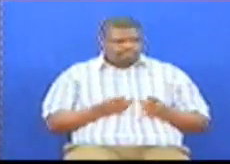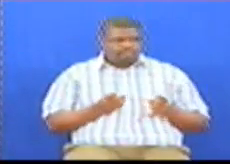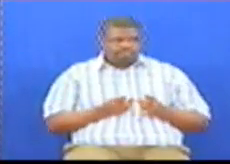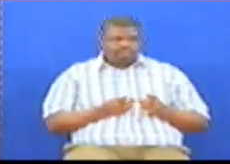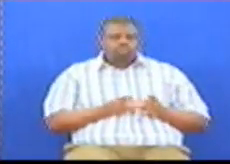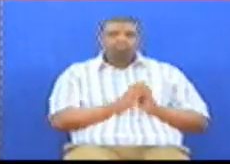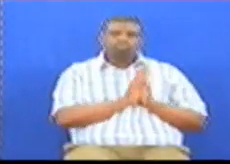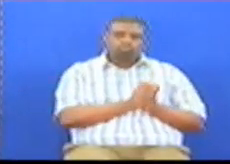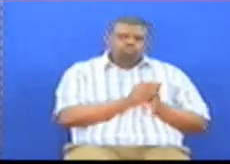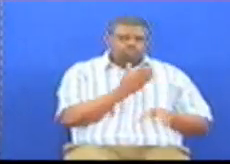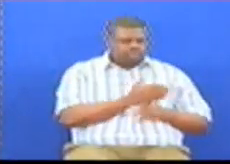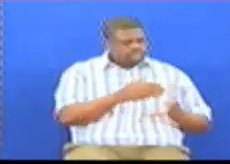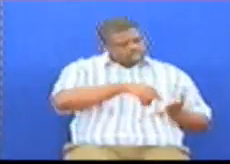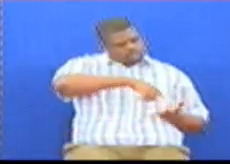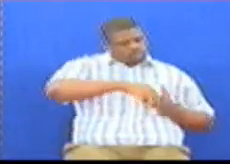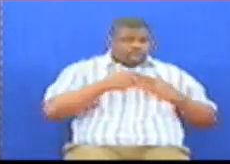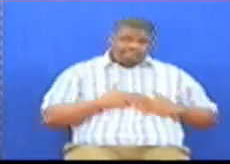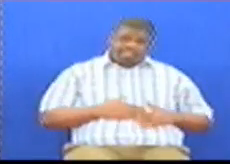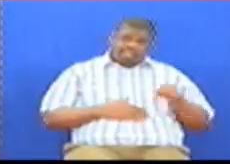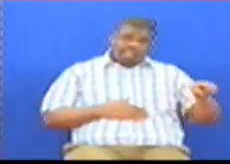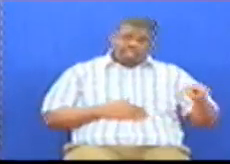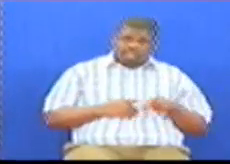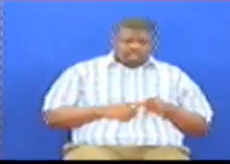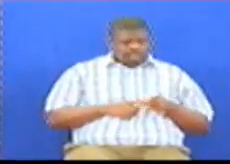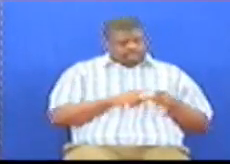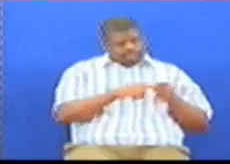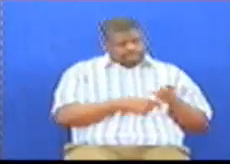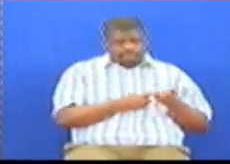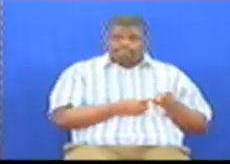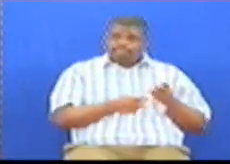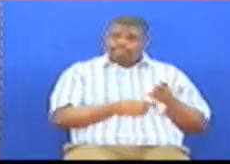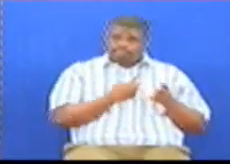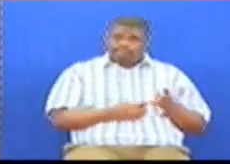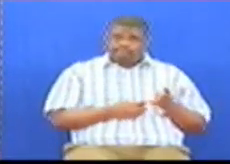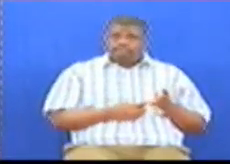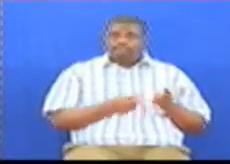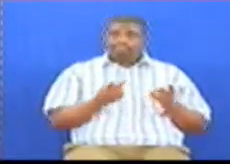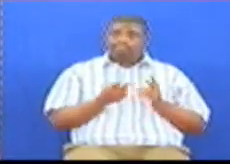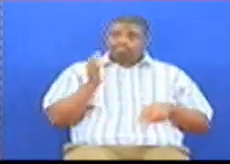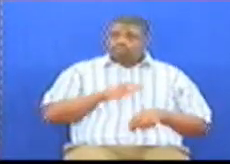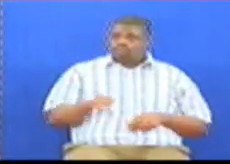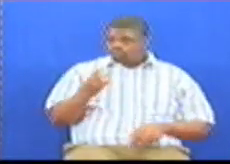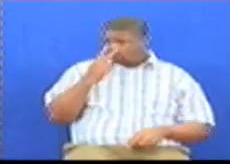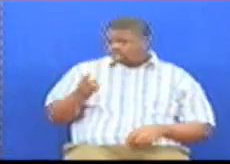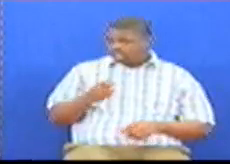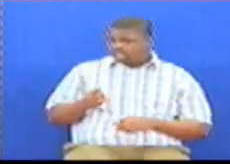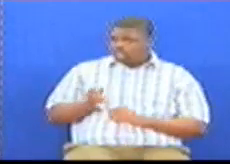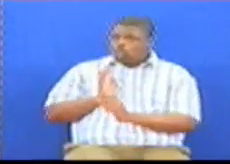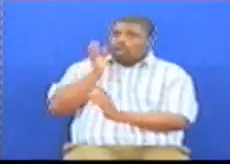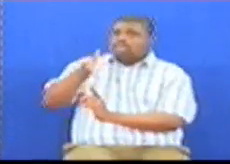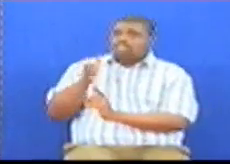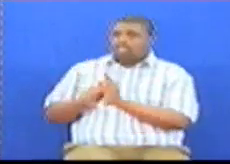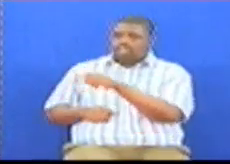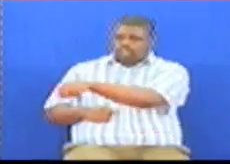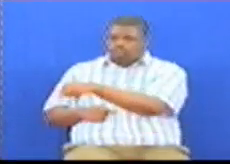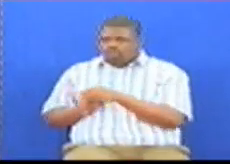Dongobesh, lakini tuna kituo cha Maretadu na tuna kituo cha Haidom, na endamia tumeleta maombi hayo utuangalie kwa ajili ya hilo. Lakini pia